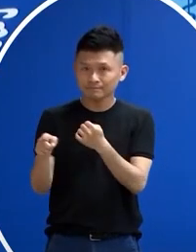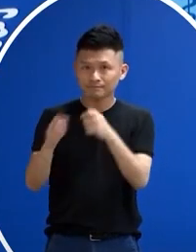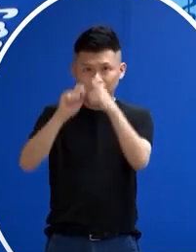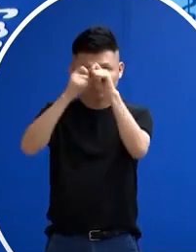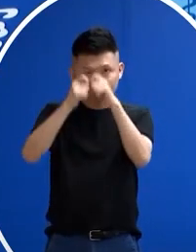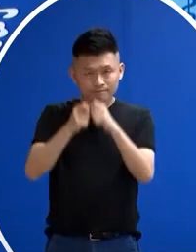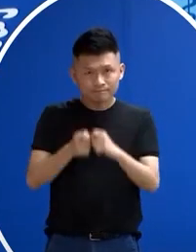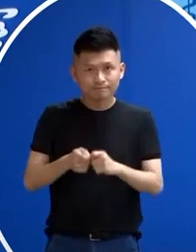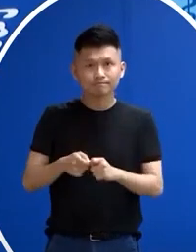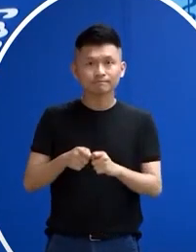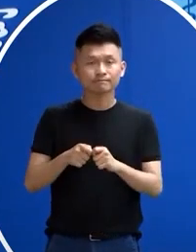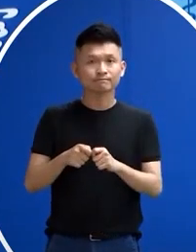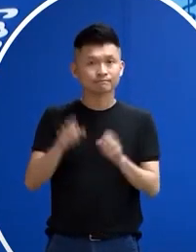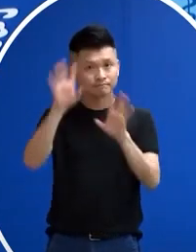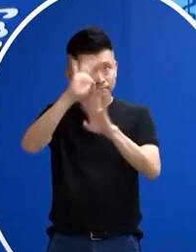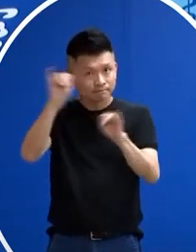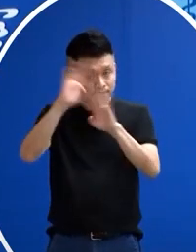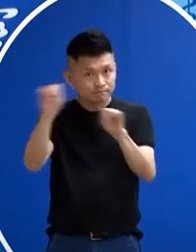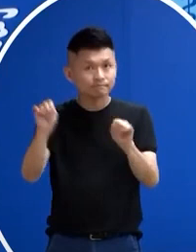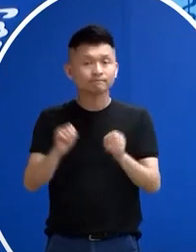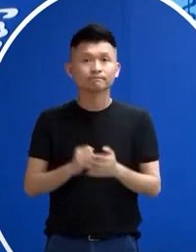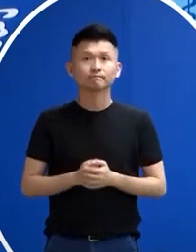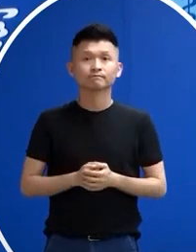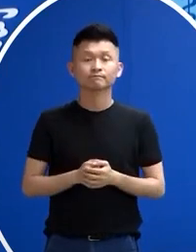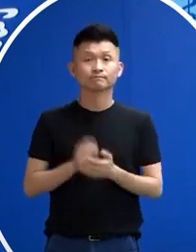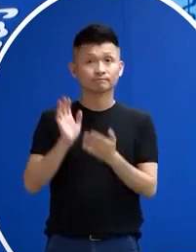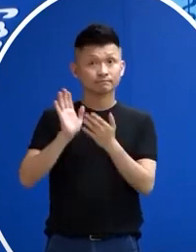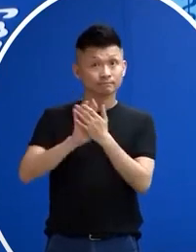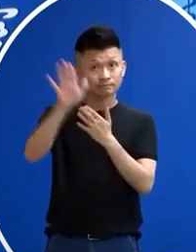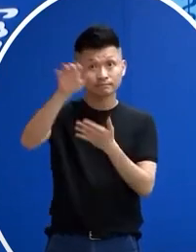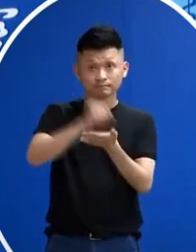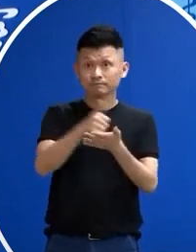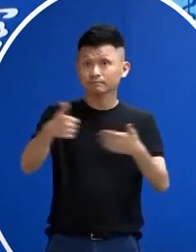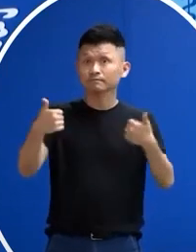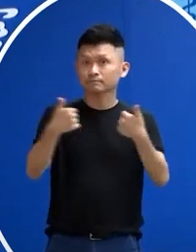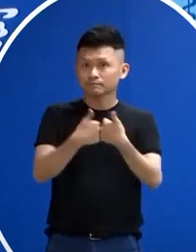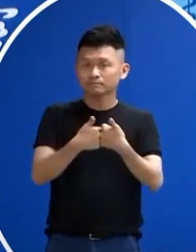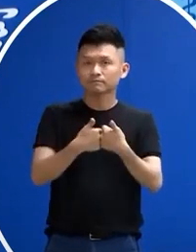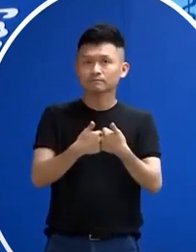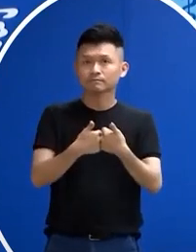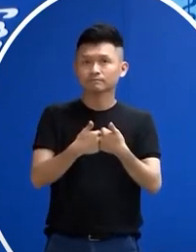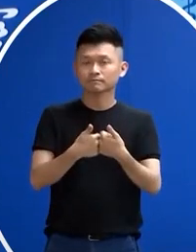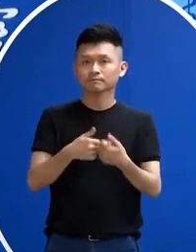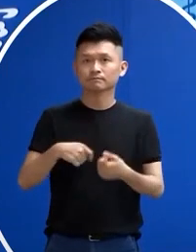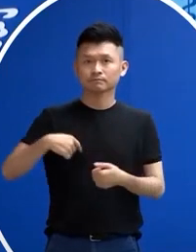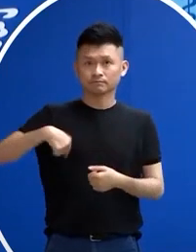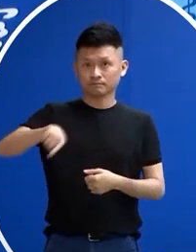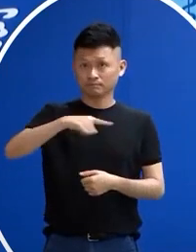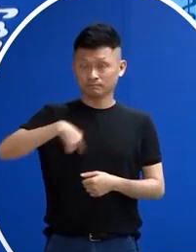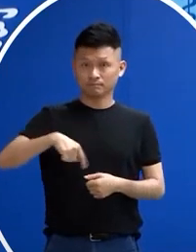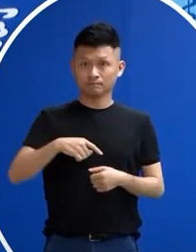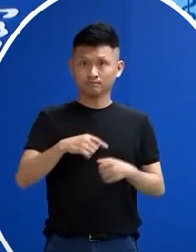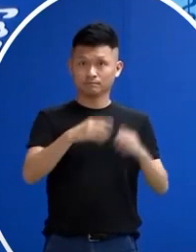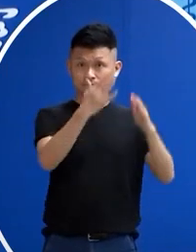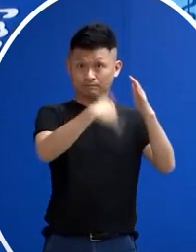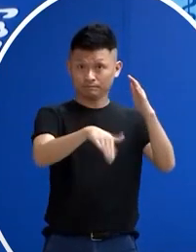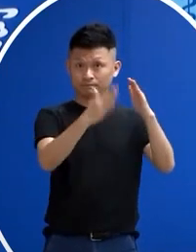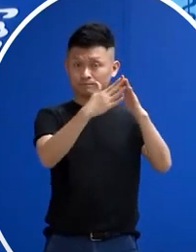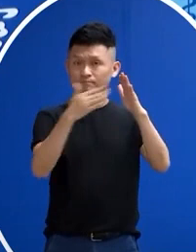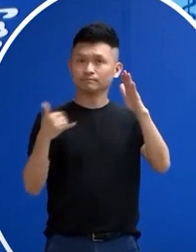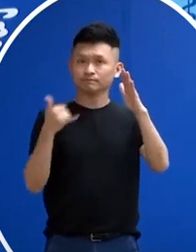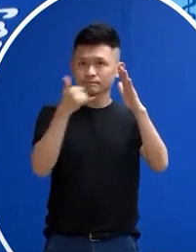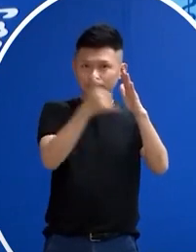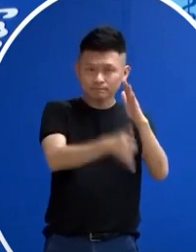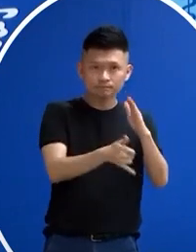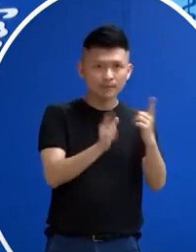清啊，所以后续在记者会的时候我们其实有去这个学校去做一些